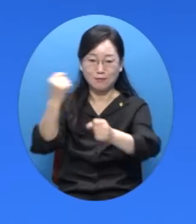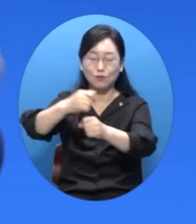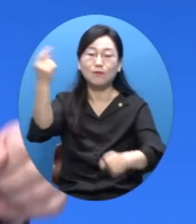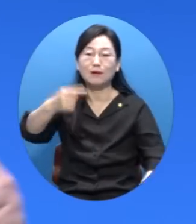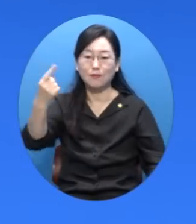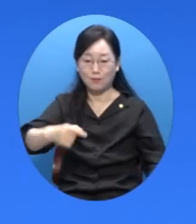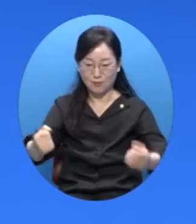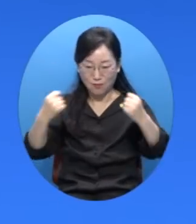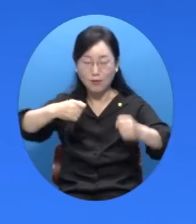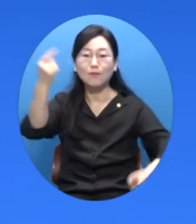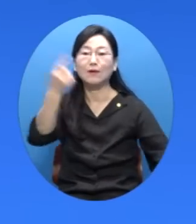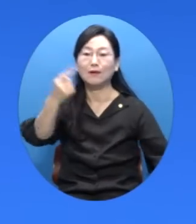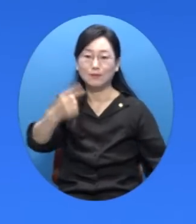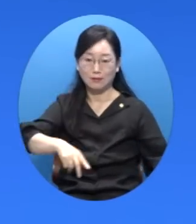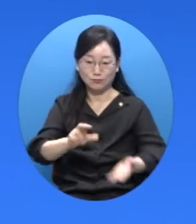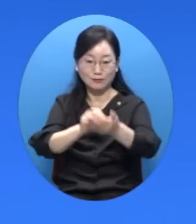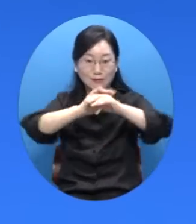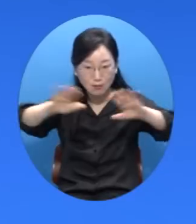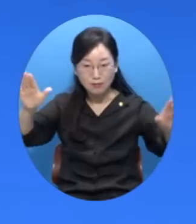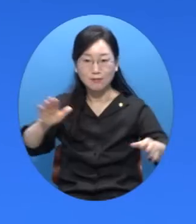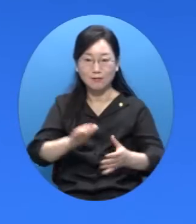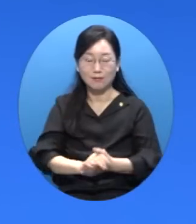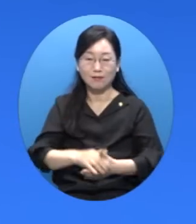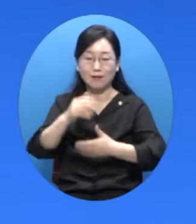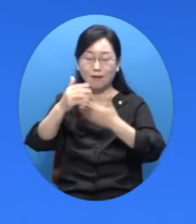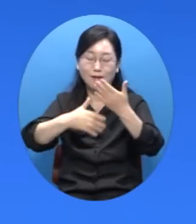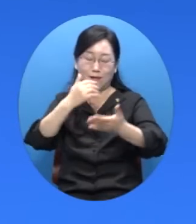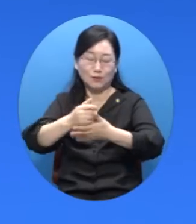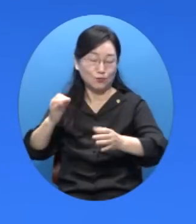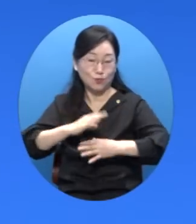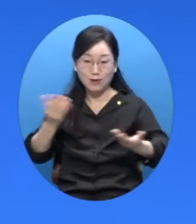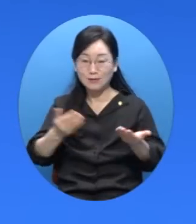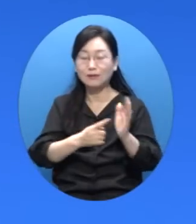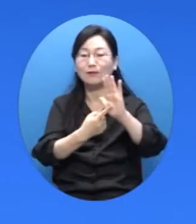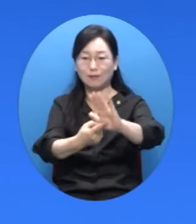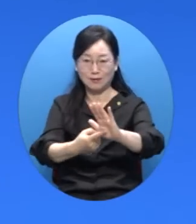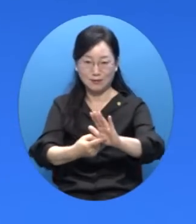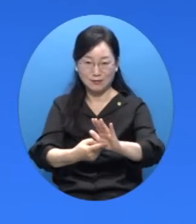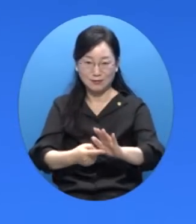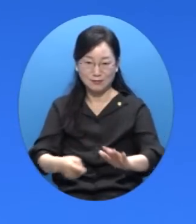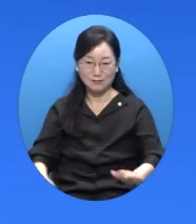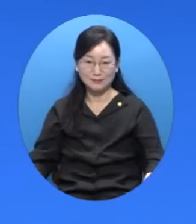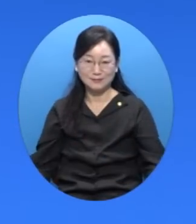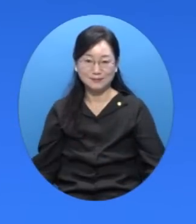임합니다. 건강이 임합니다. 문제 해결되는 것입니다. 할머니 오리 역사 나타나게 되는 것입니다.